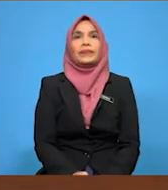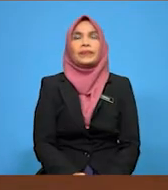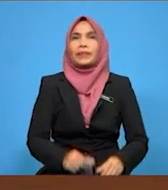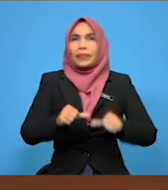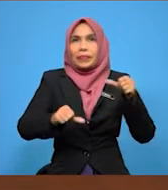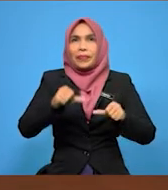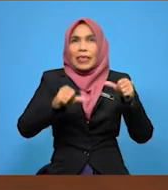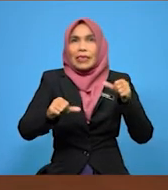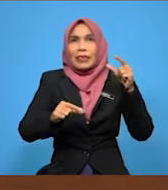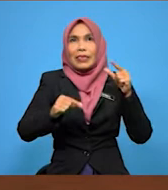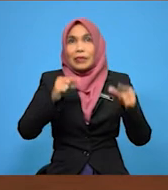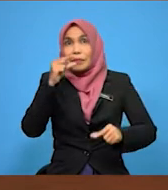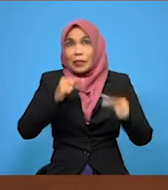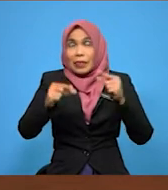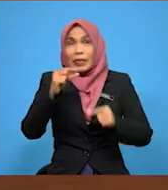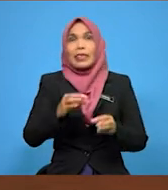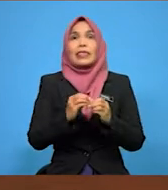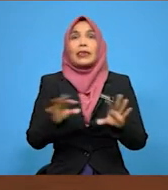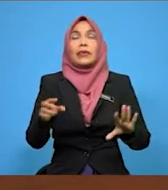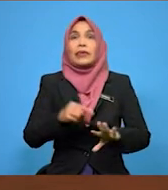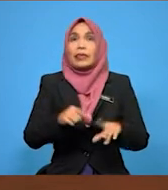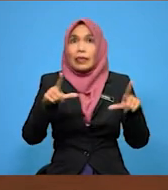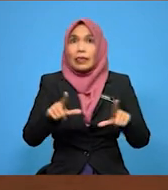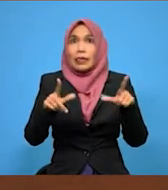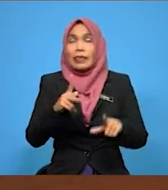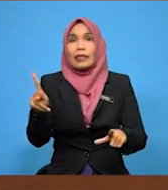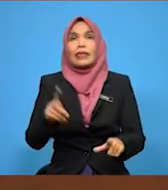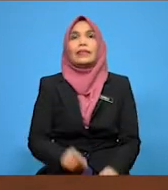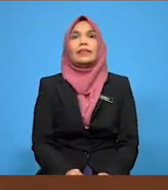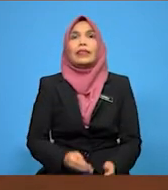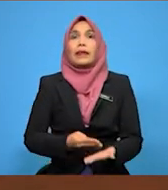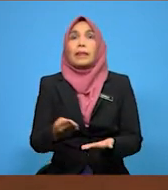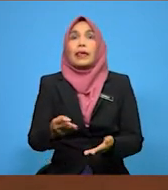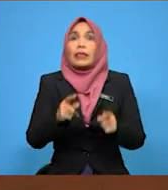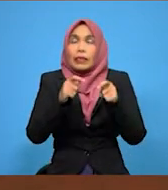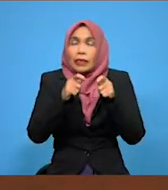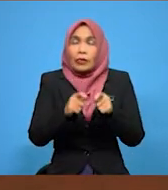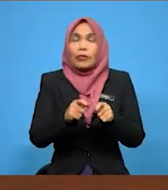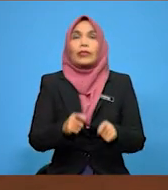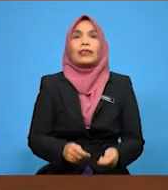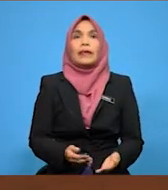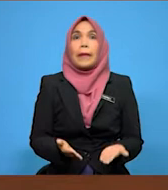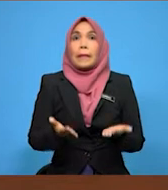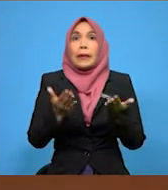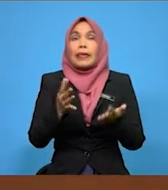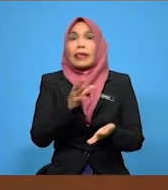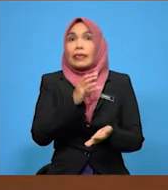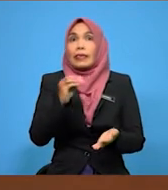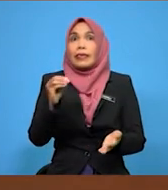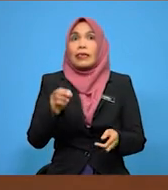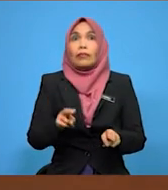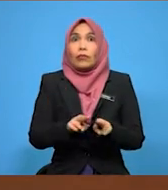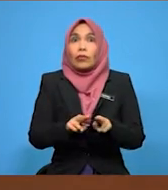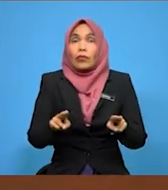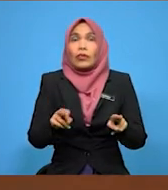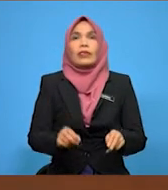Aktiviti penggradean telur dilaksanakan bagi menentukan berat dan saiz telur tersebut.